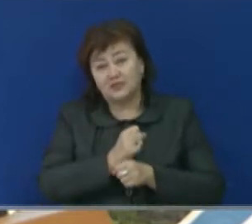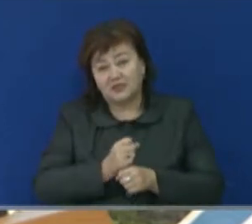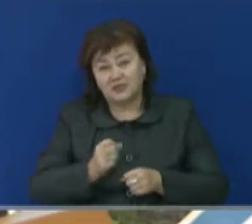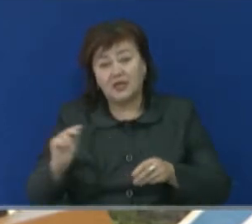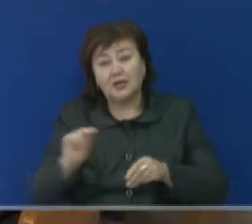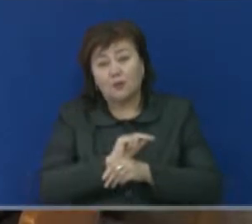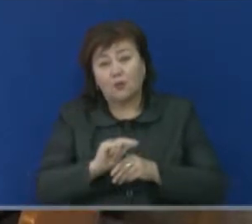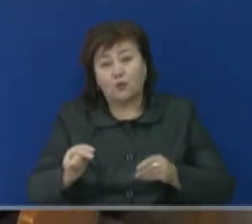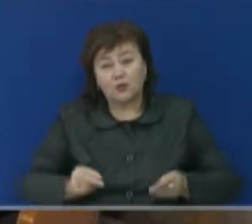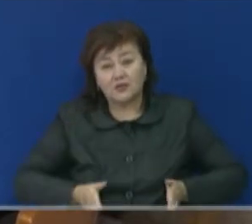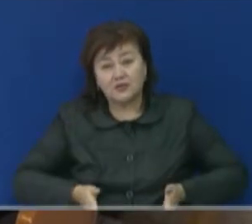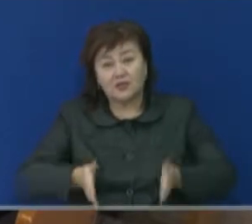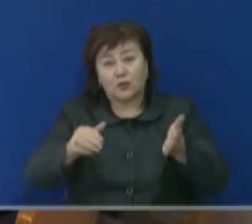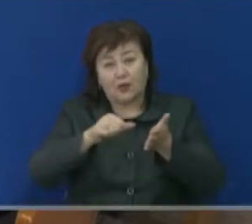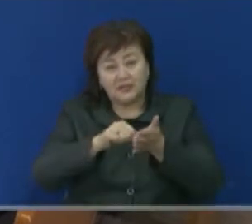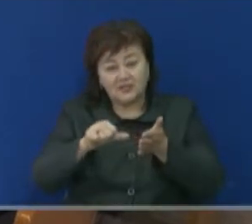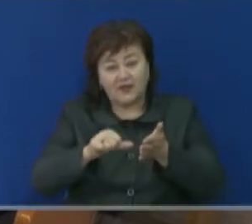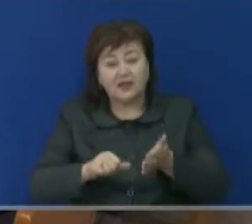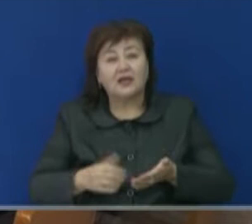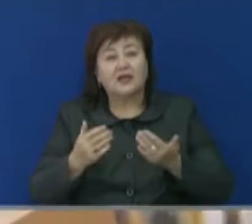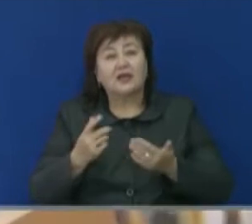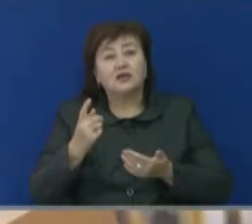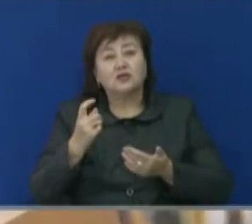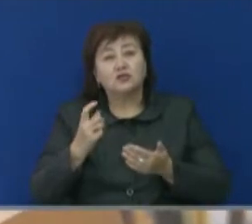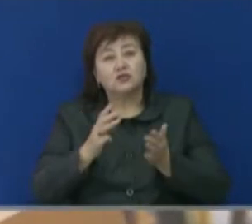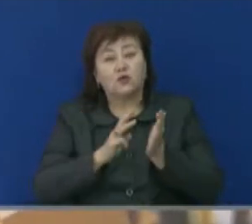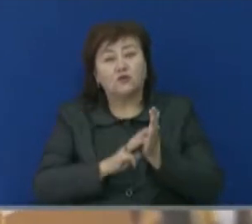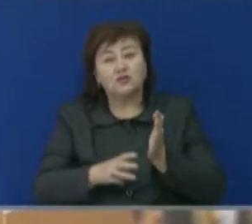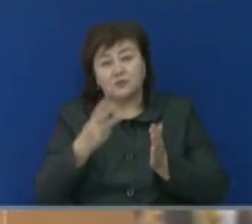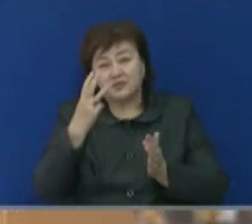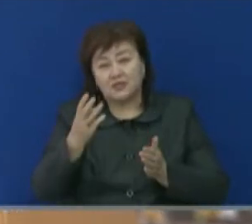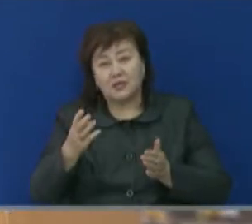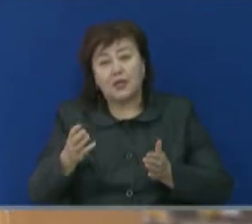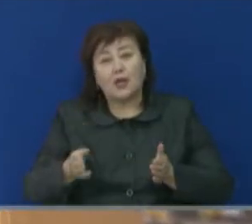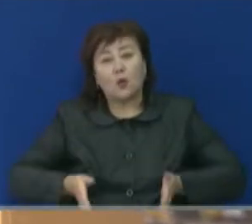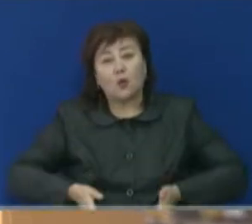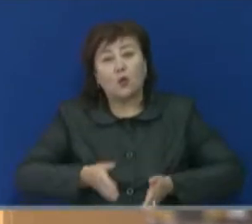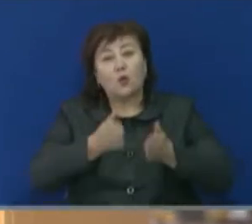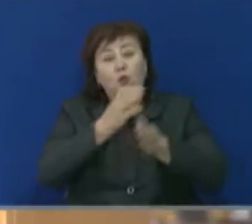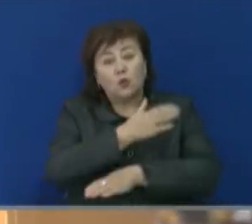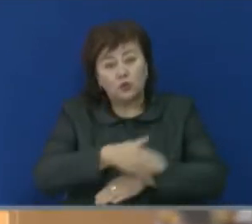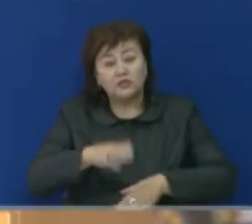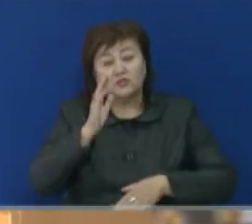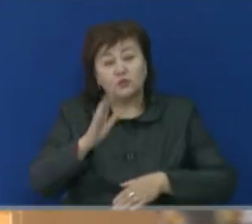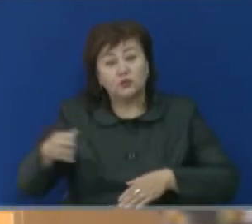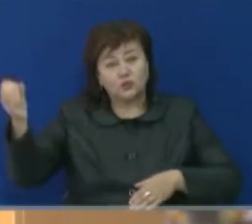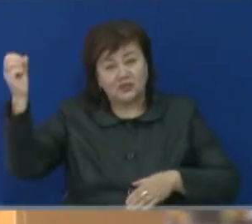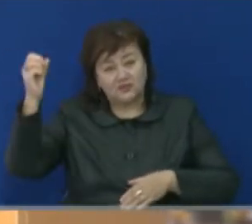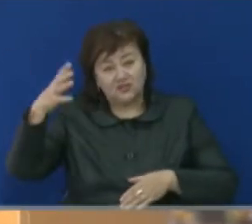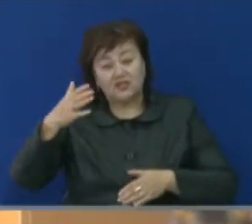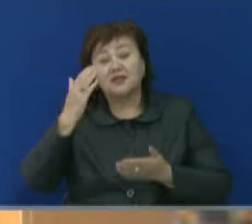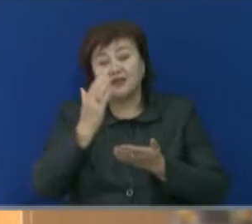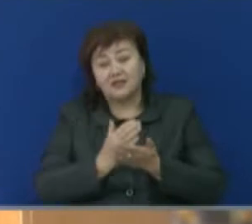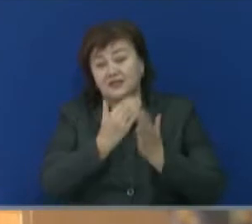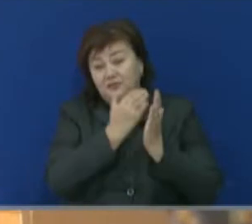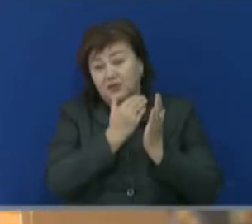де 2023 жылға қарастырылған. 186 көше жарықтандырылады. Бізде банктермен бірлескен бағдарлама бар. Биыл біз